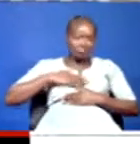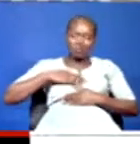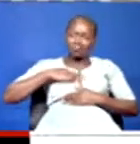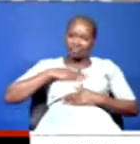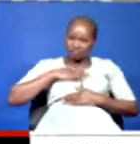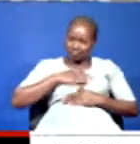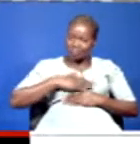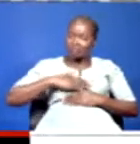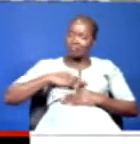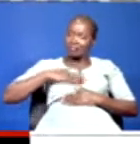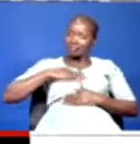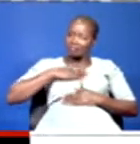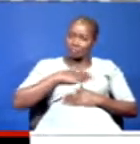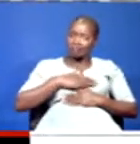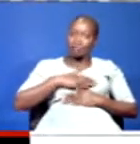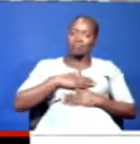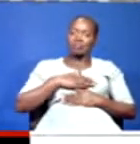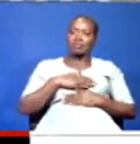Tafadhali